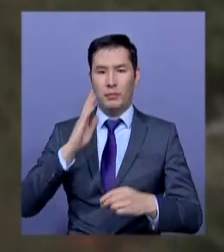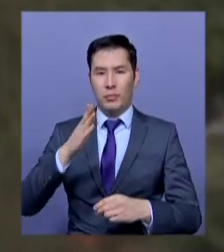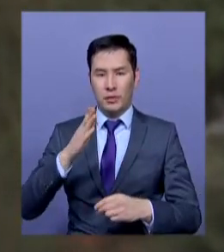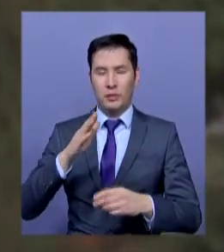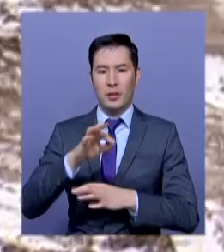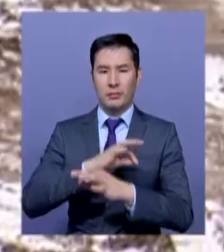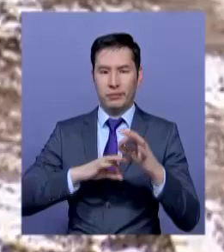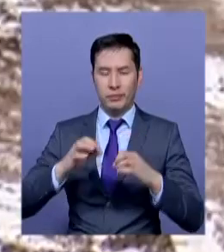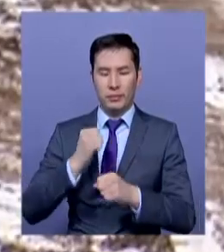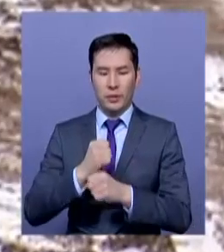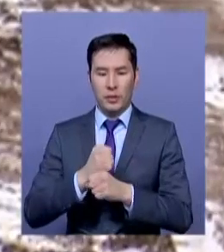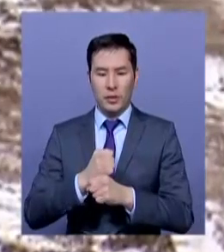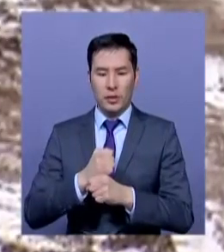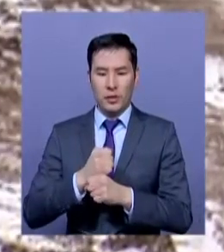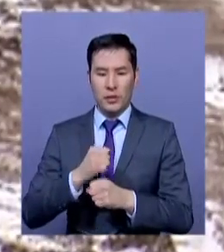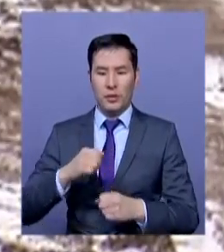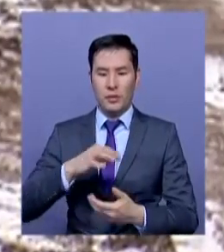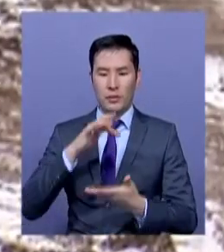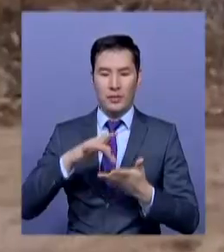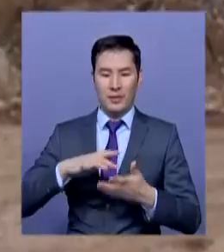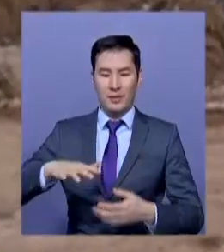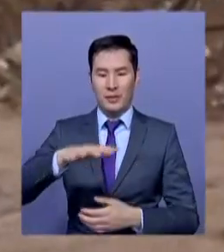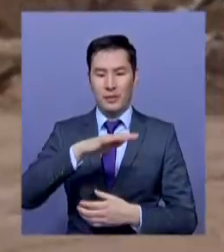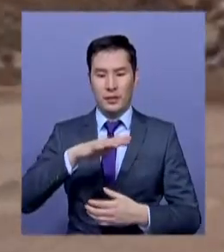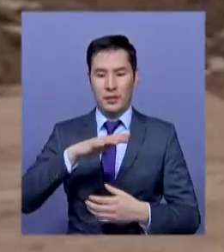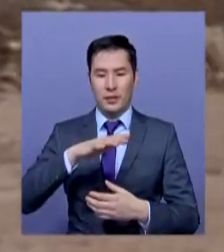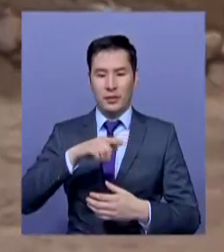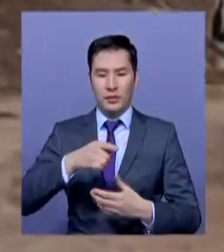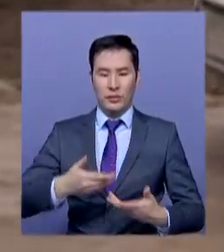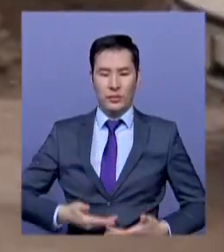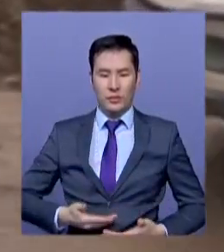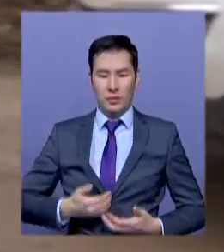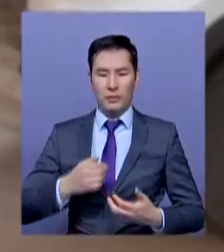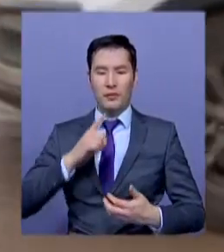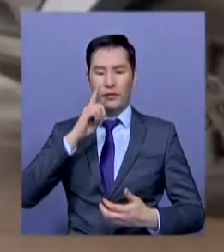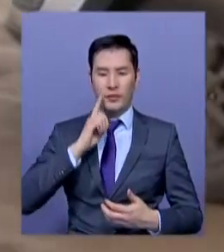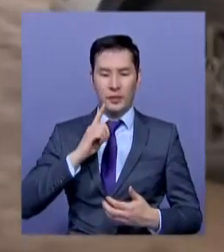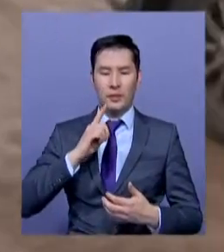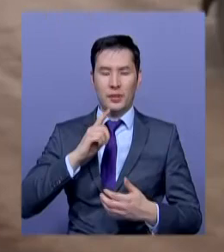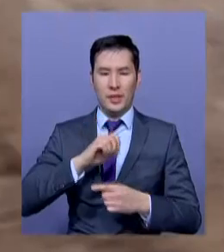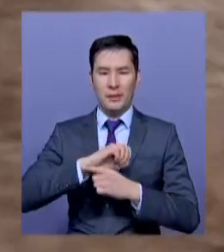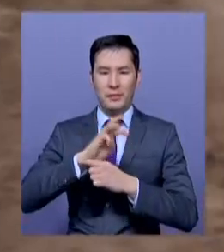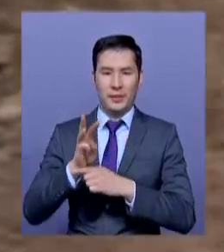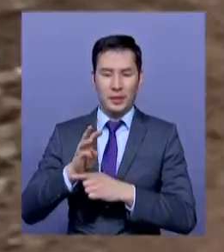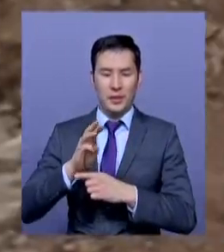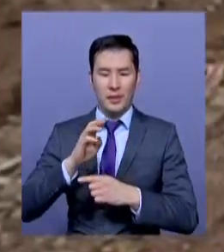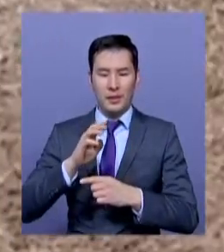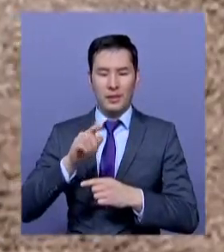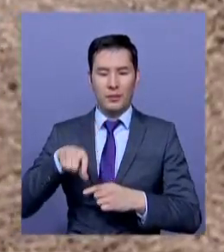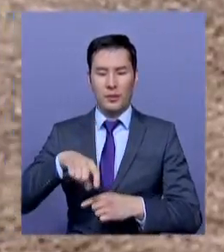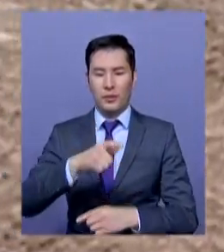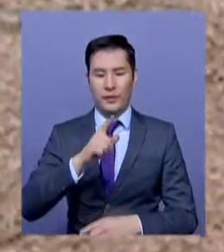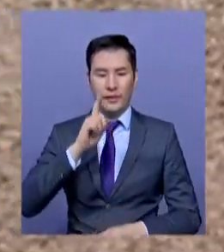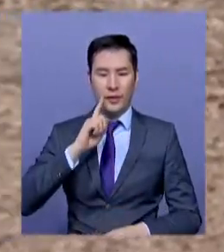жолымызға қосылуы керек. Қалалық әкімдіктегілер театральный тұрғын үй кешенін жақын арада уақытша жолмен қамтамасыз етеміз деп сендірді. Бірақ асфальт